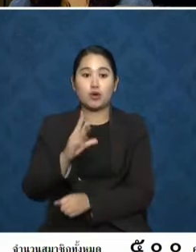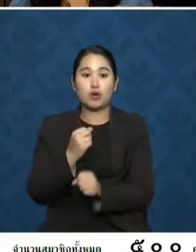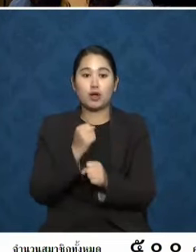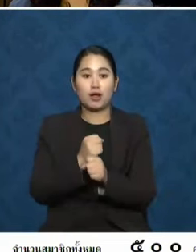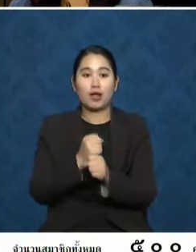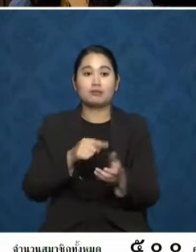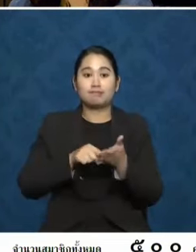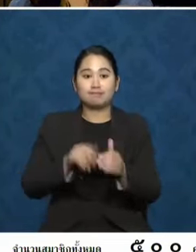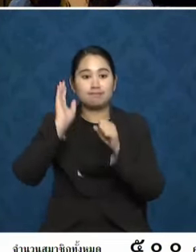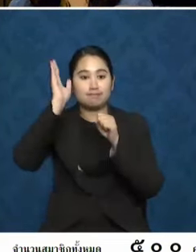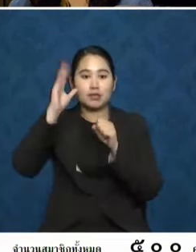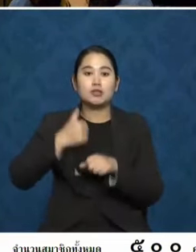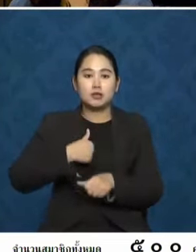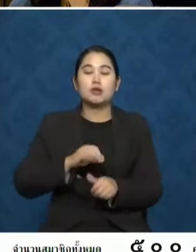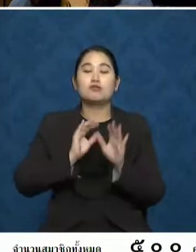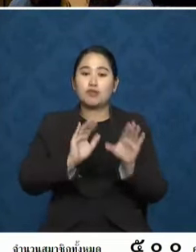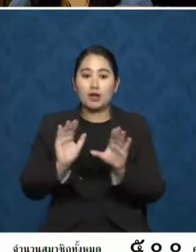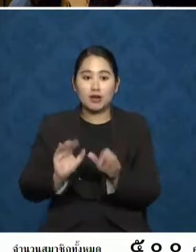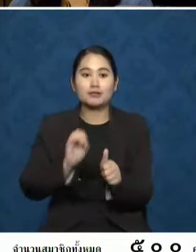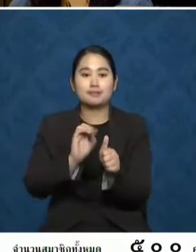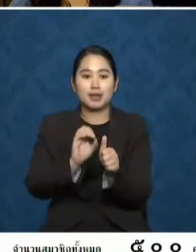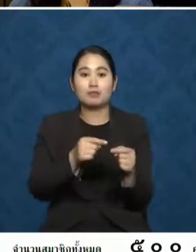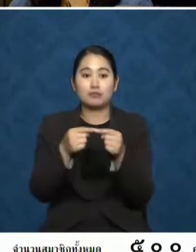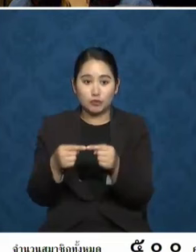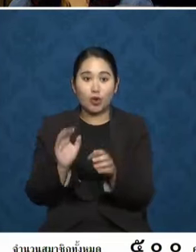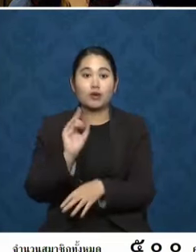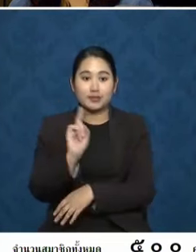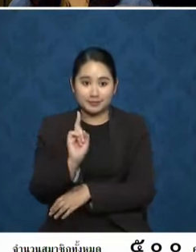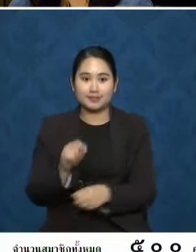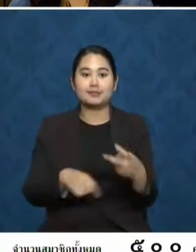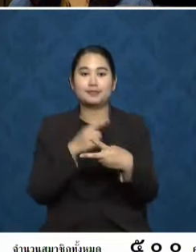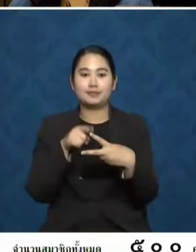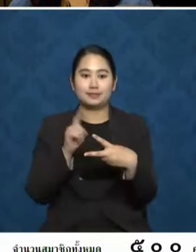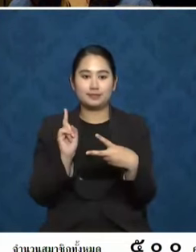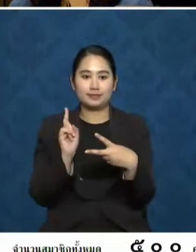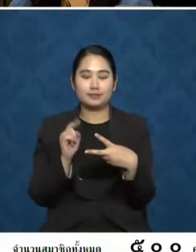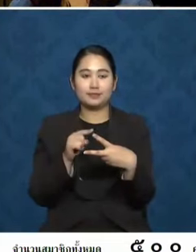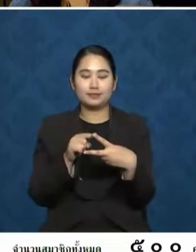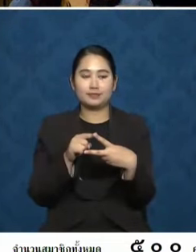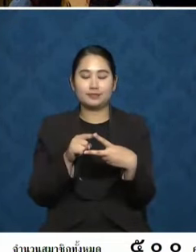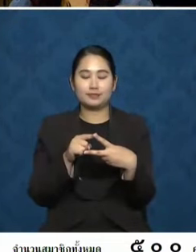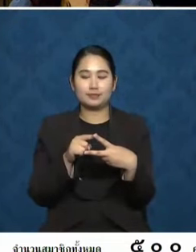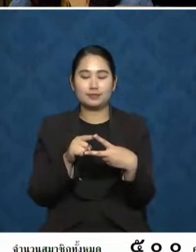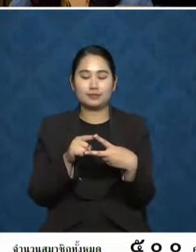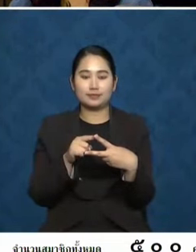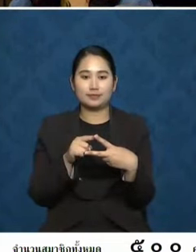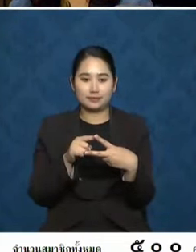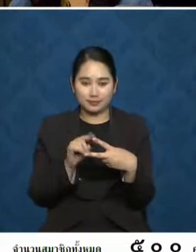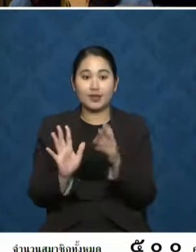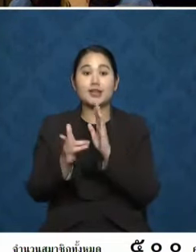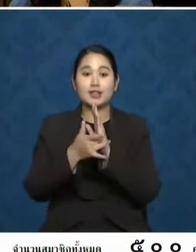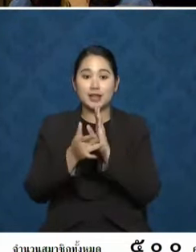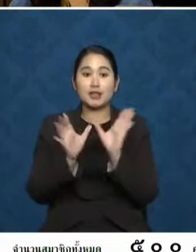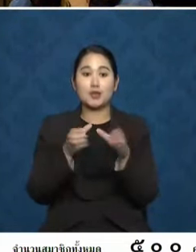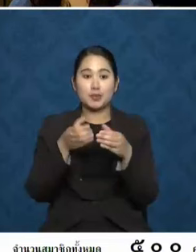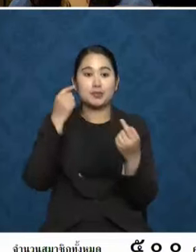นอผมต้องขอฝากความเห็นผ่านท่านประทานประยสวทช.สองปการดันี้ครับ1. ในส่วนของการระบุเทคโโยี